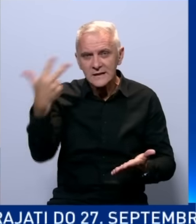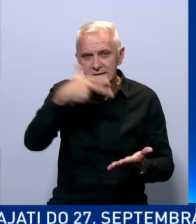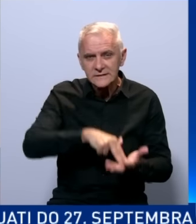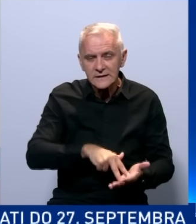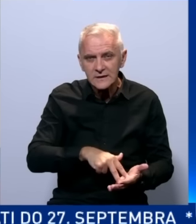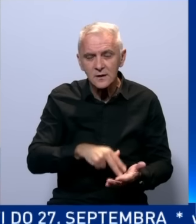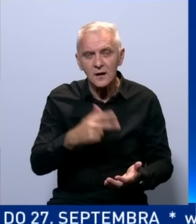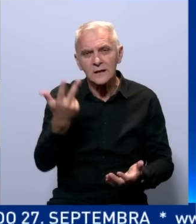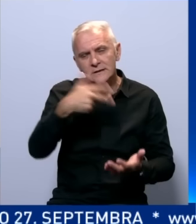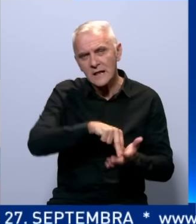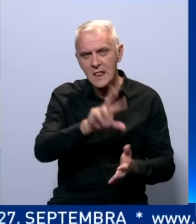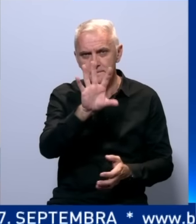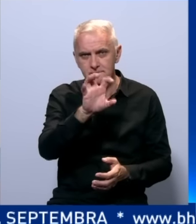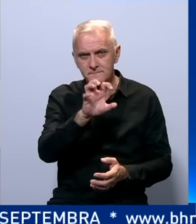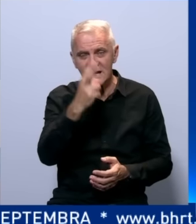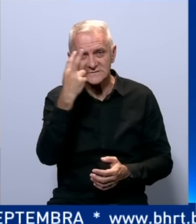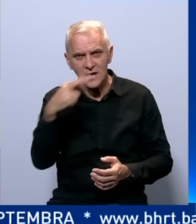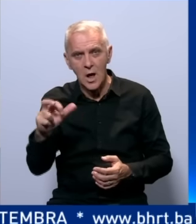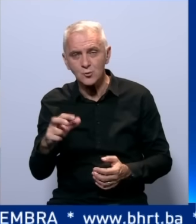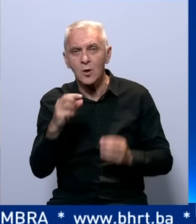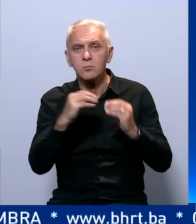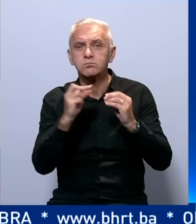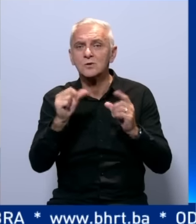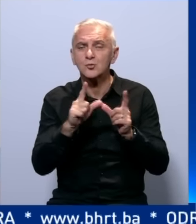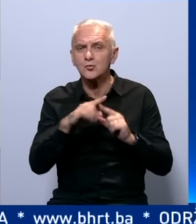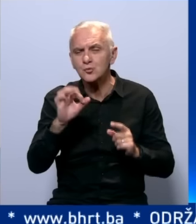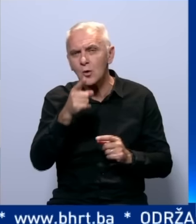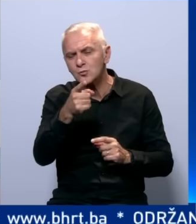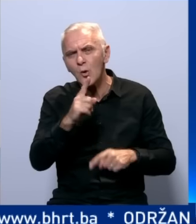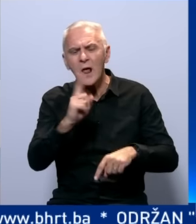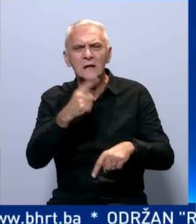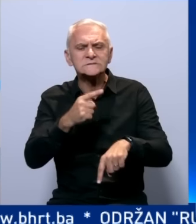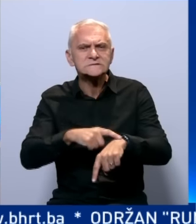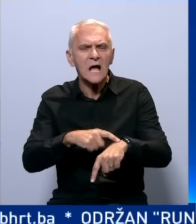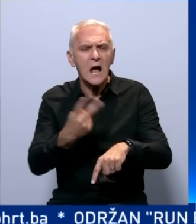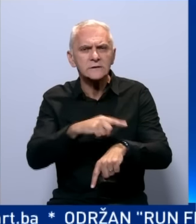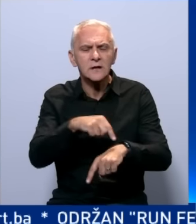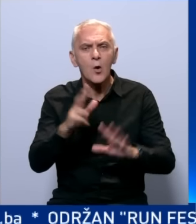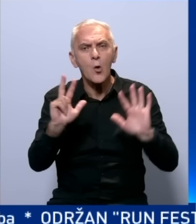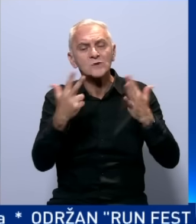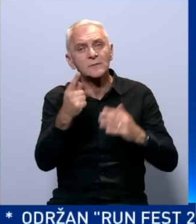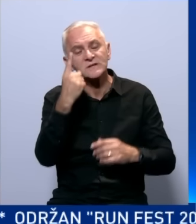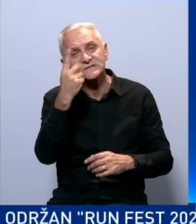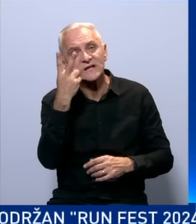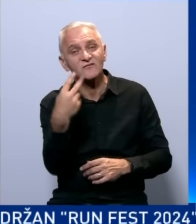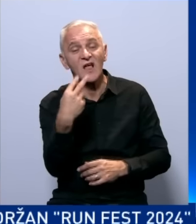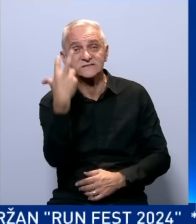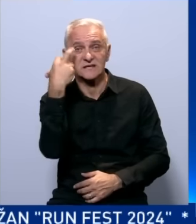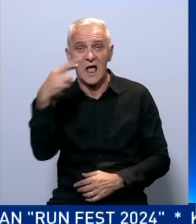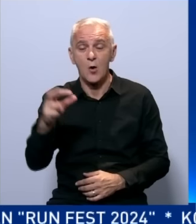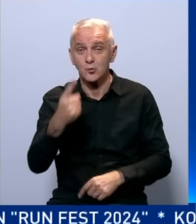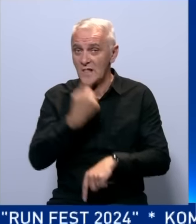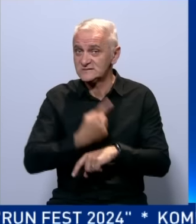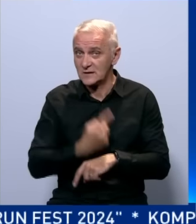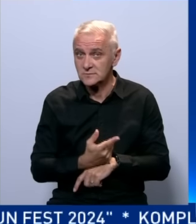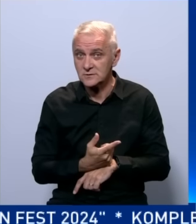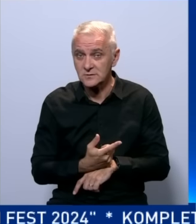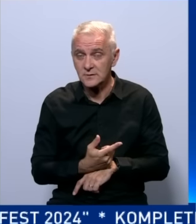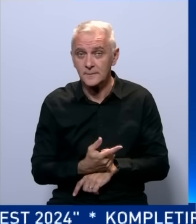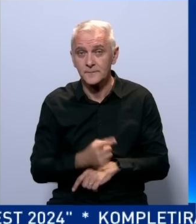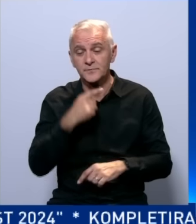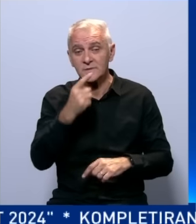i 3.500 u brutu, što je neka satnica između 18 i 20 eura. Tako da recimo